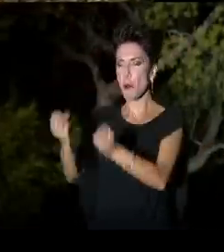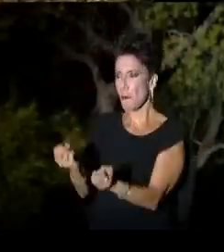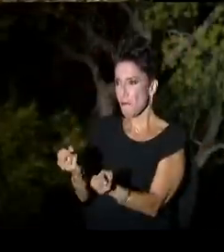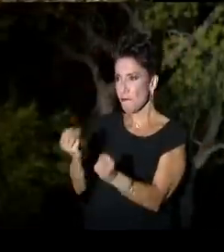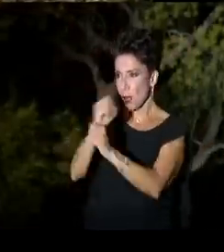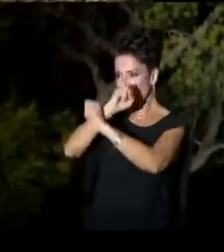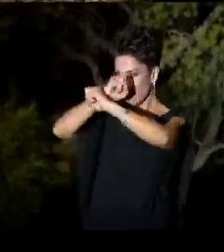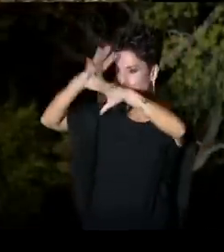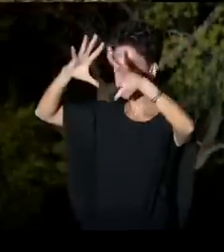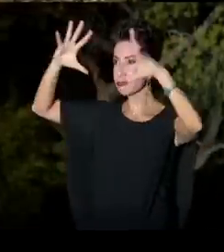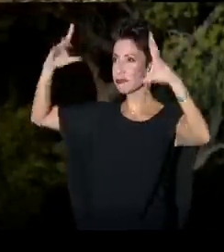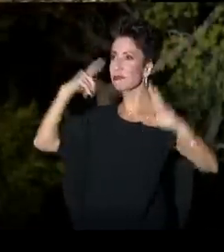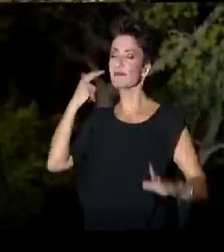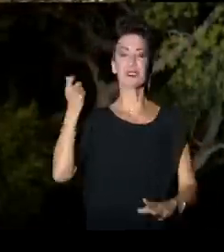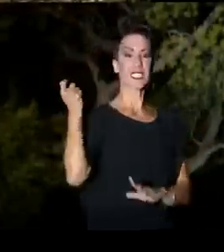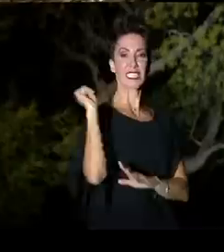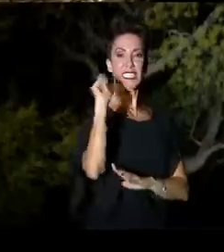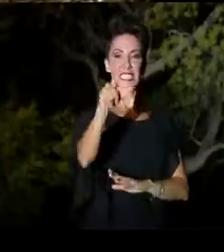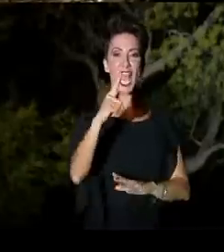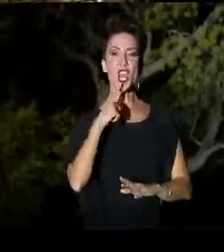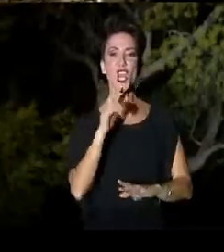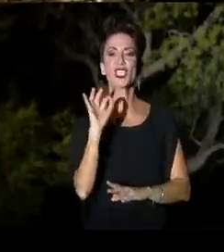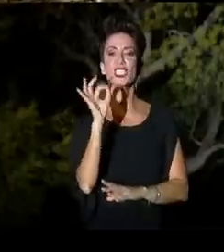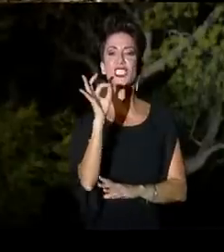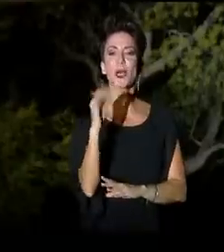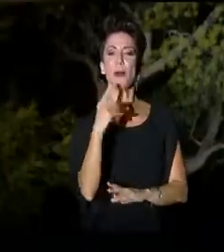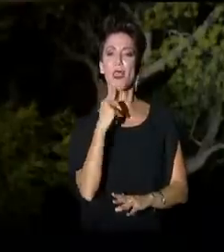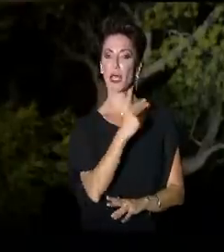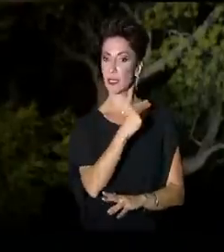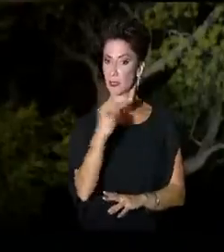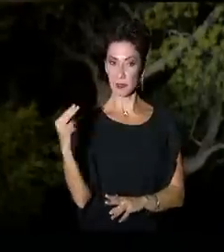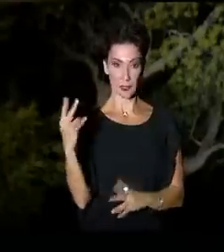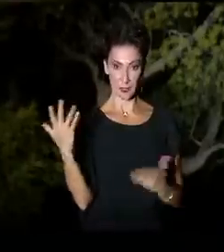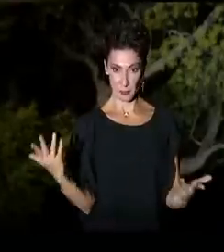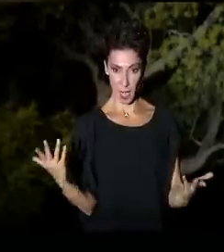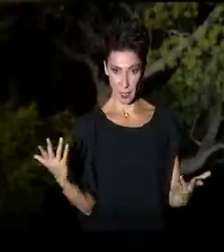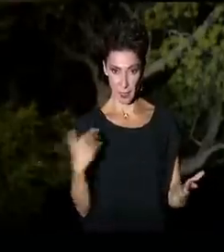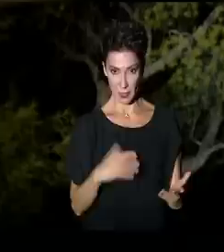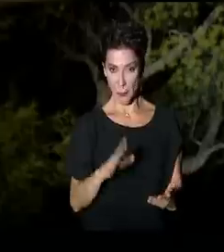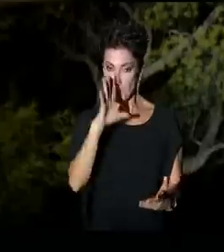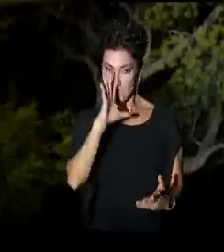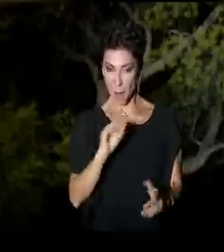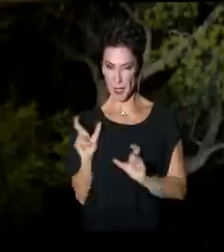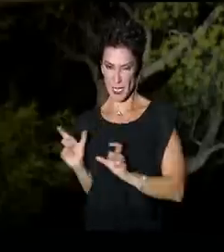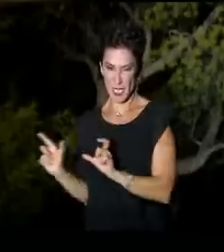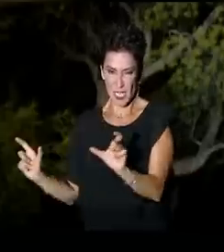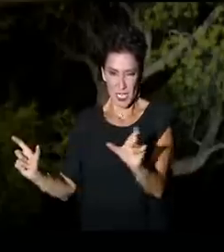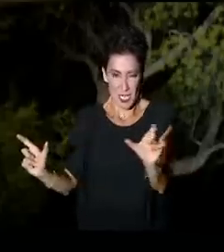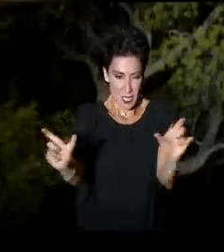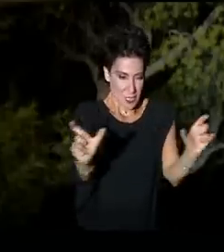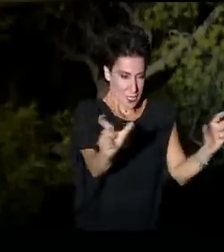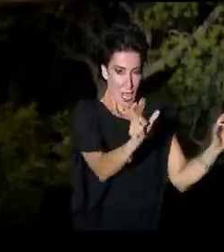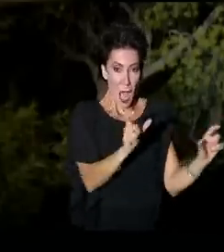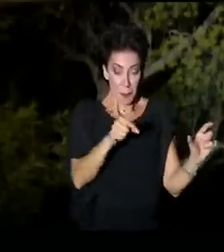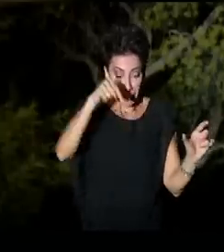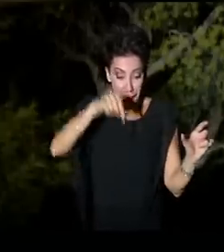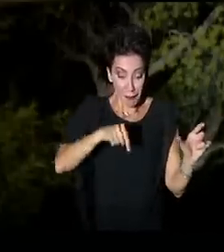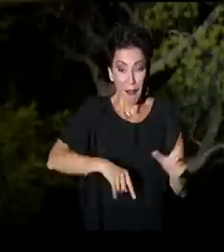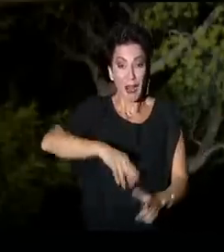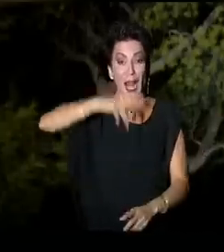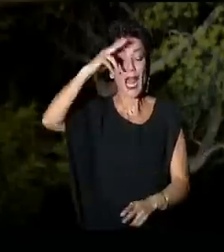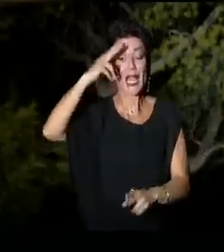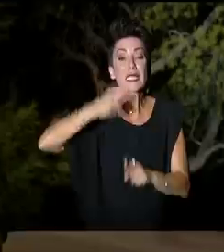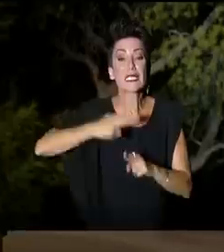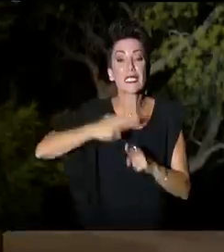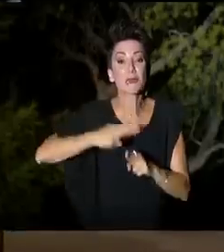σήμα διαχρονικής άμυνας σε ό,τι θέτει σε κίνδυνο την πορεία